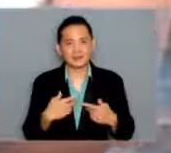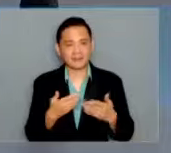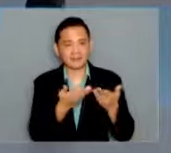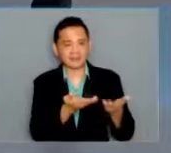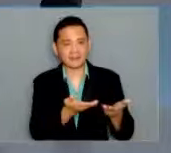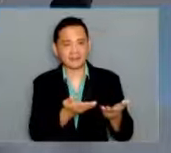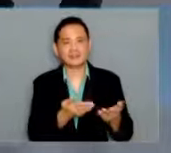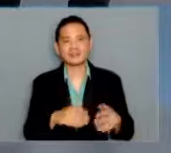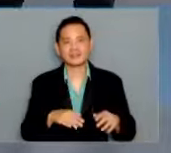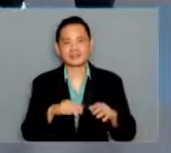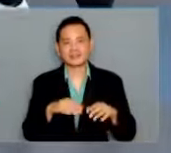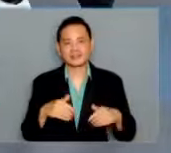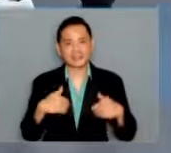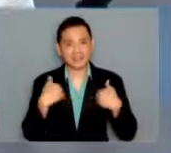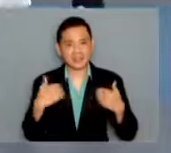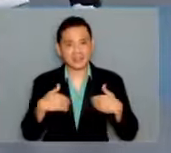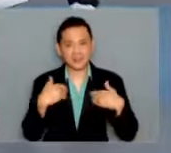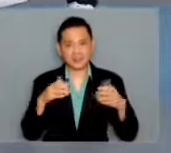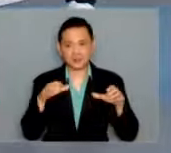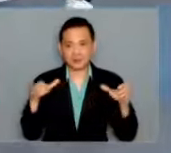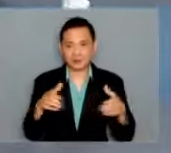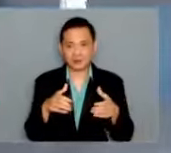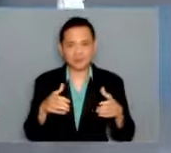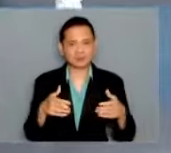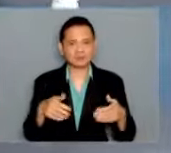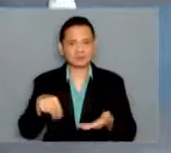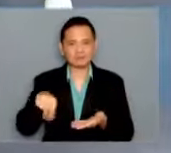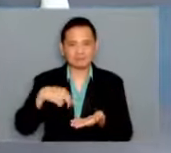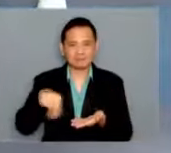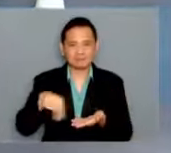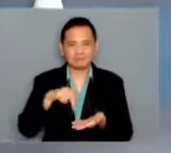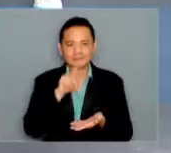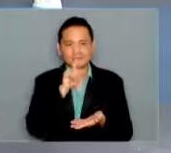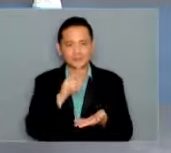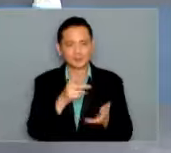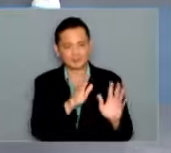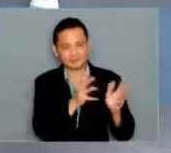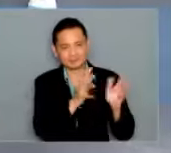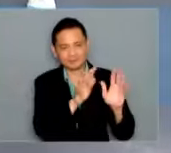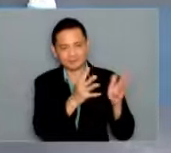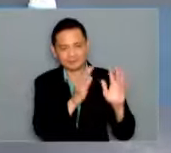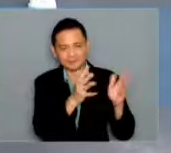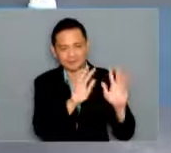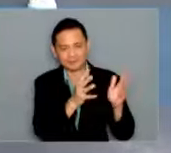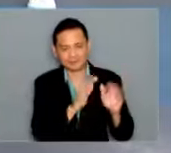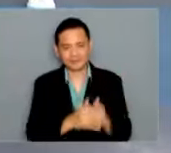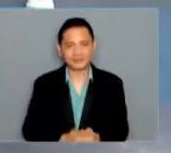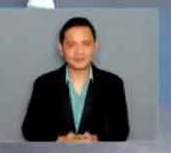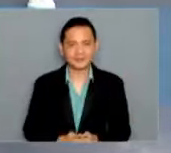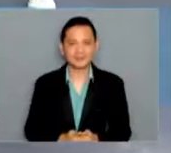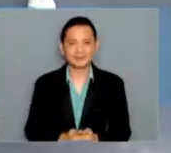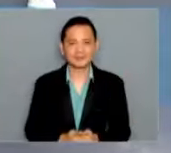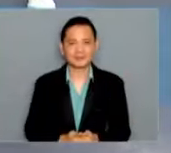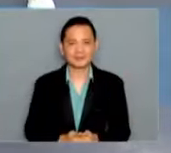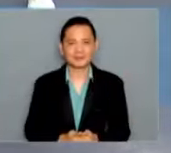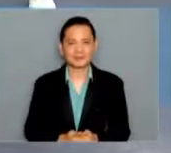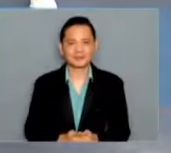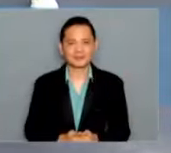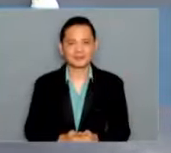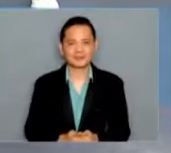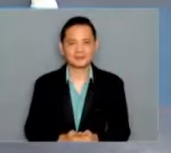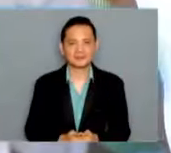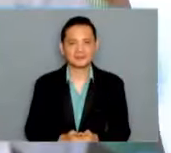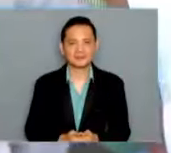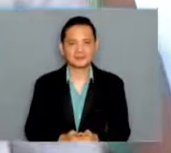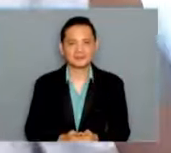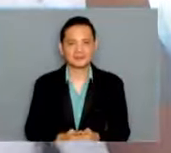natin ngayon. Kilala niyo naman si Sir Mark Logan. Yan naman. Mga Gen Z yung nasa likod